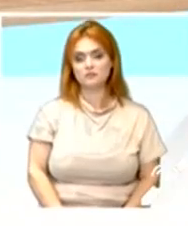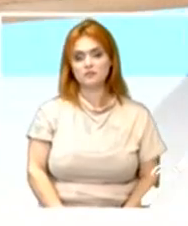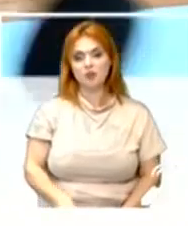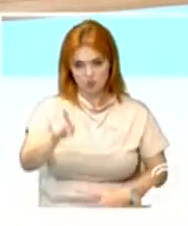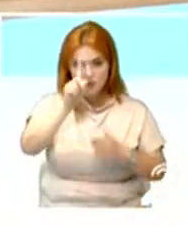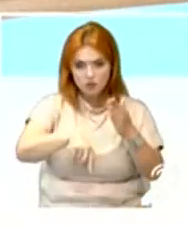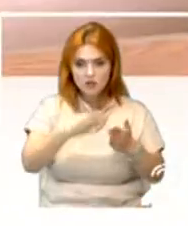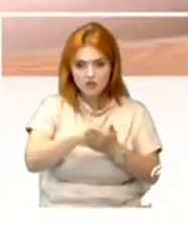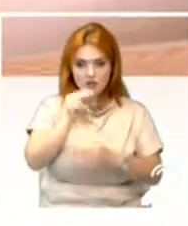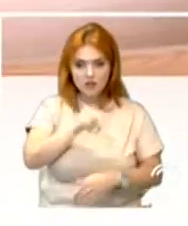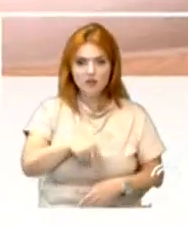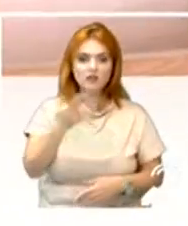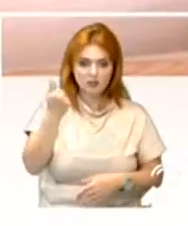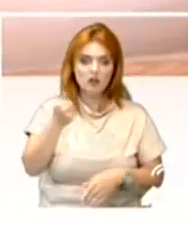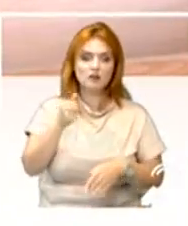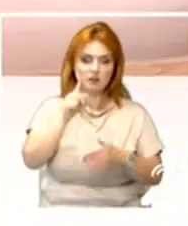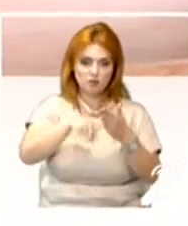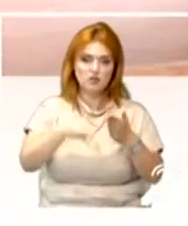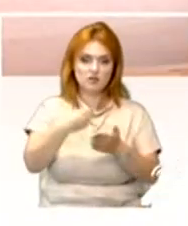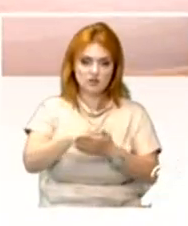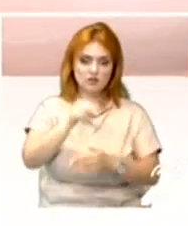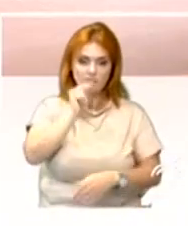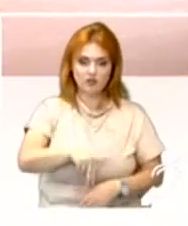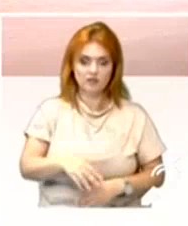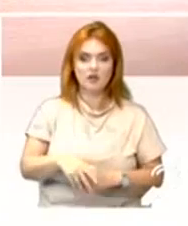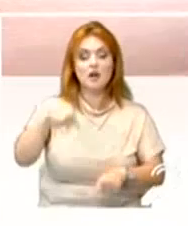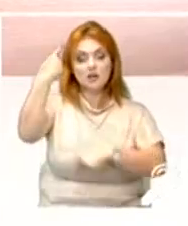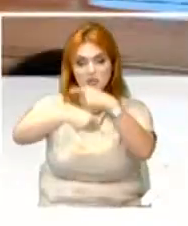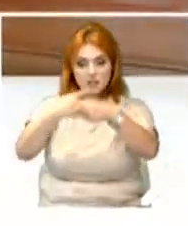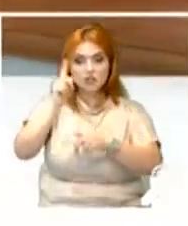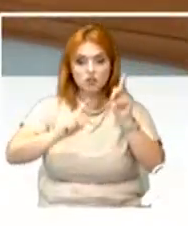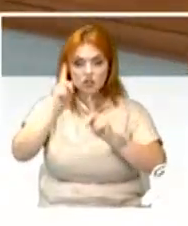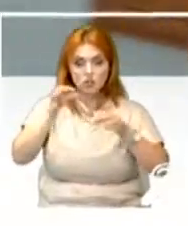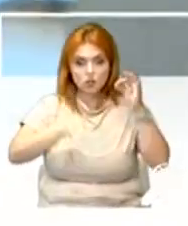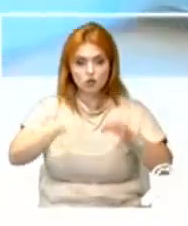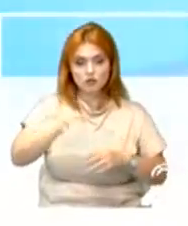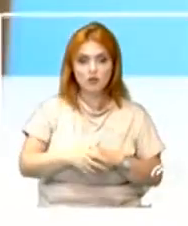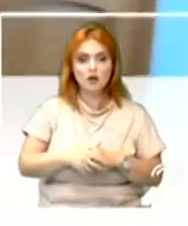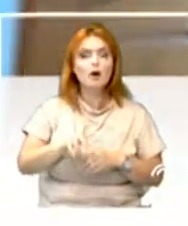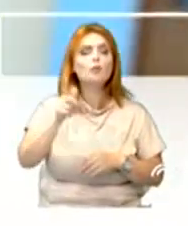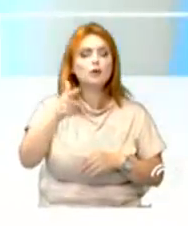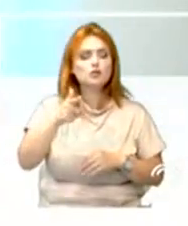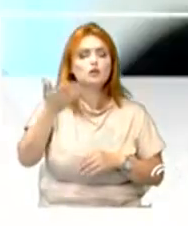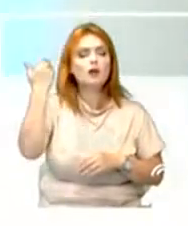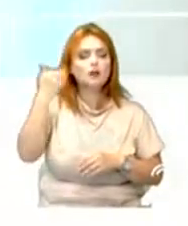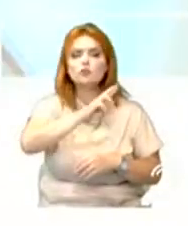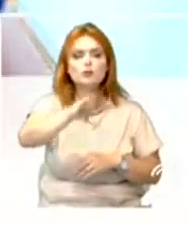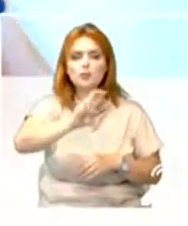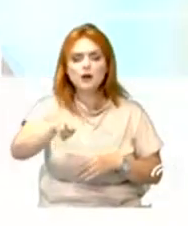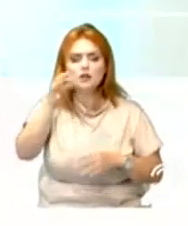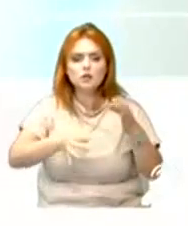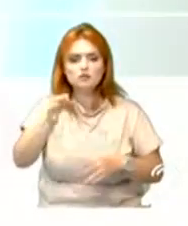Își recunoaște vina? Își recunoaște pe deplin. Vina, următoare ședință o să vedeți deja aspectul tehnic. De ce nu s-a prezentat până acum la